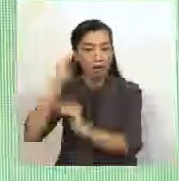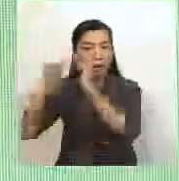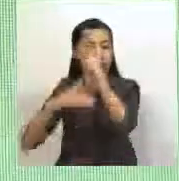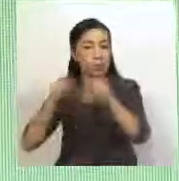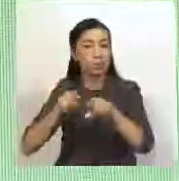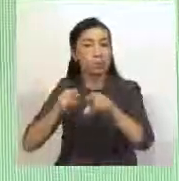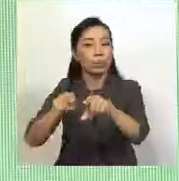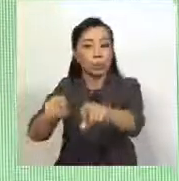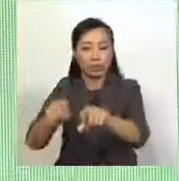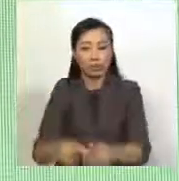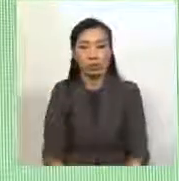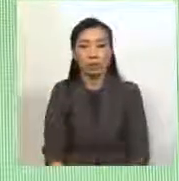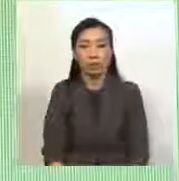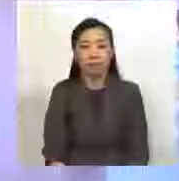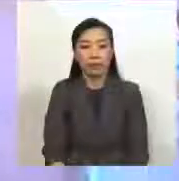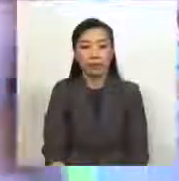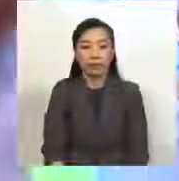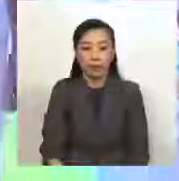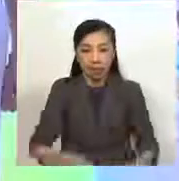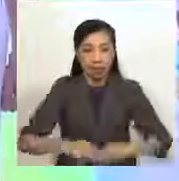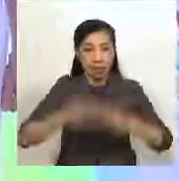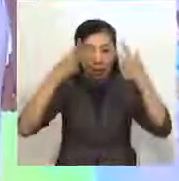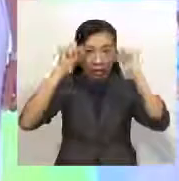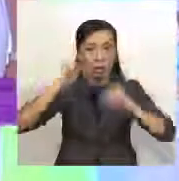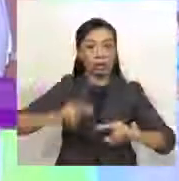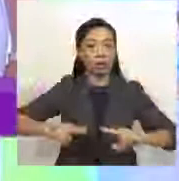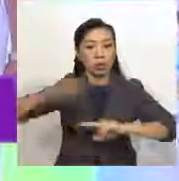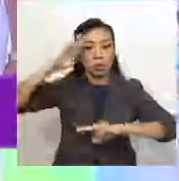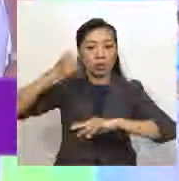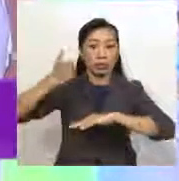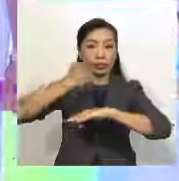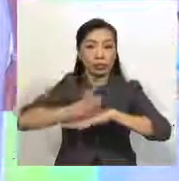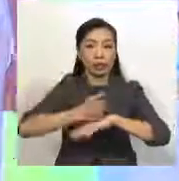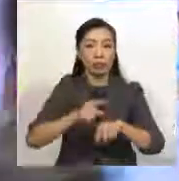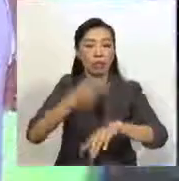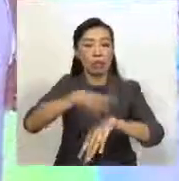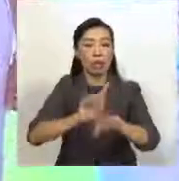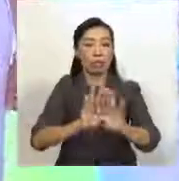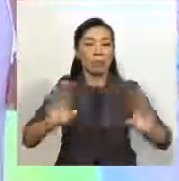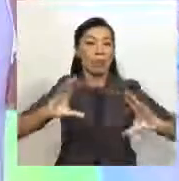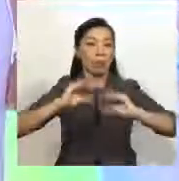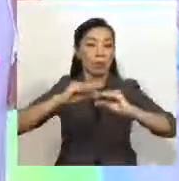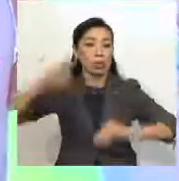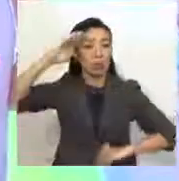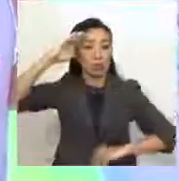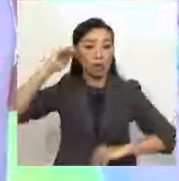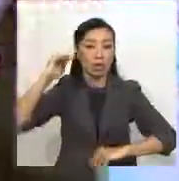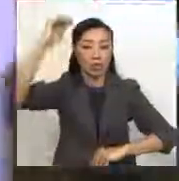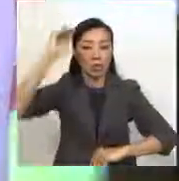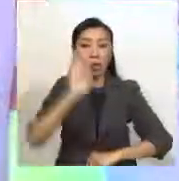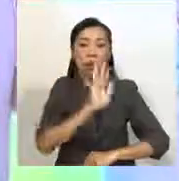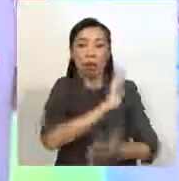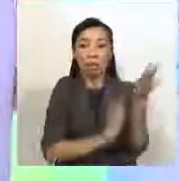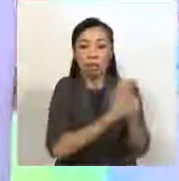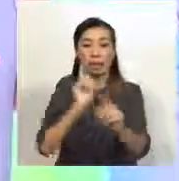พลเอกประยุทธ์จันทร์โอชานายกรัฐมนตรีและรัฐมนตรีว่าการกระทรวงกลาโหมเปิดการประชุมผู้บัญชาการทหารสูงสุดภูมิ